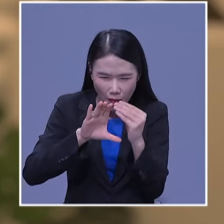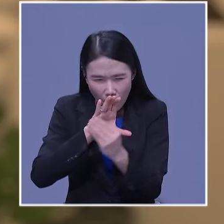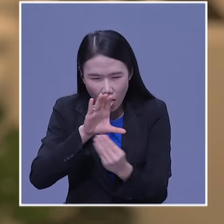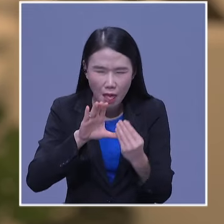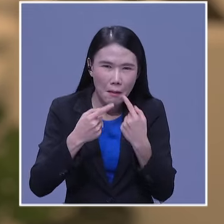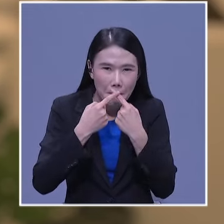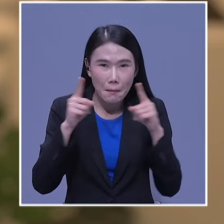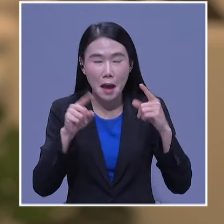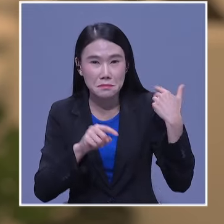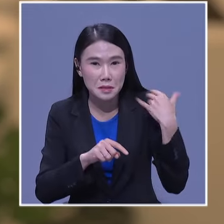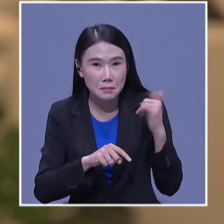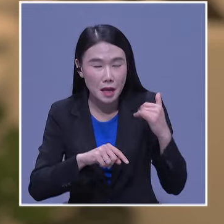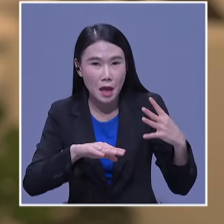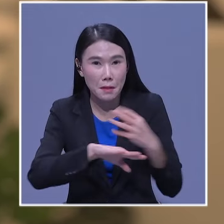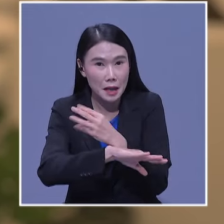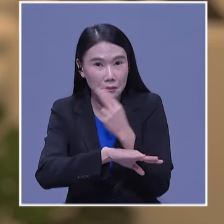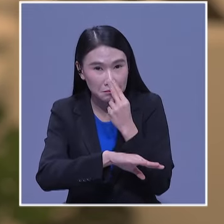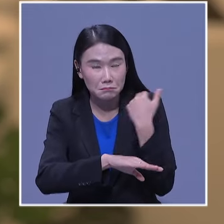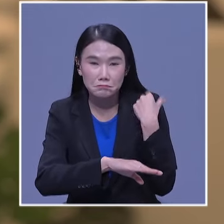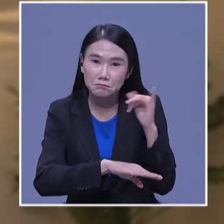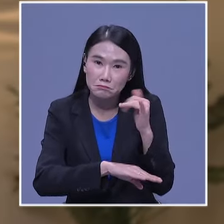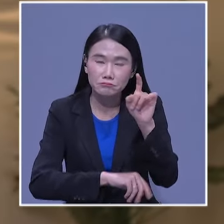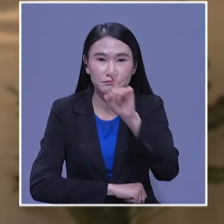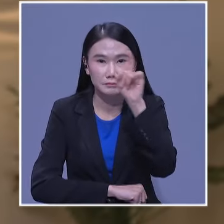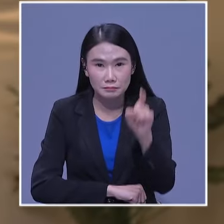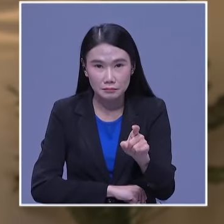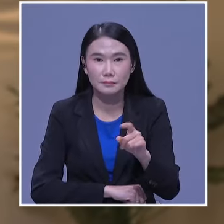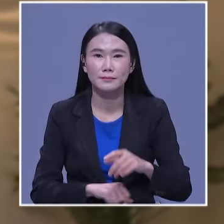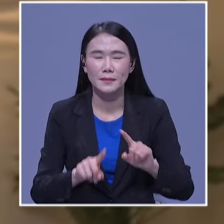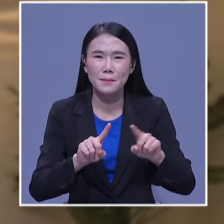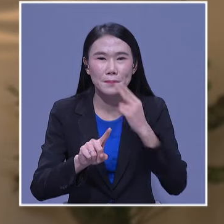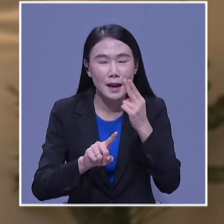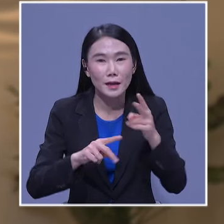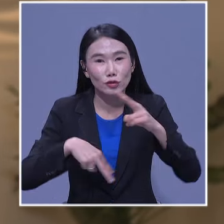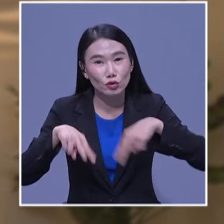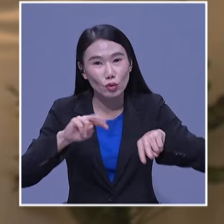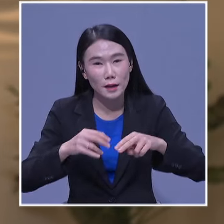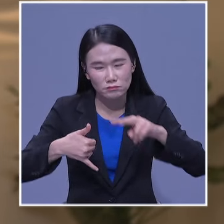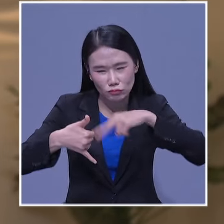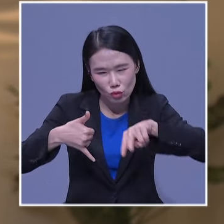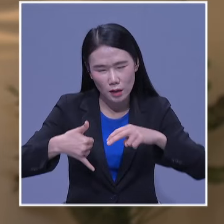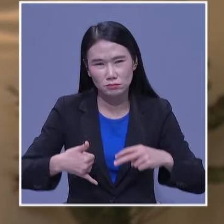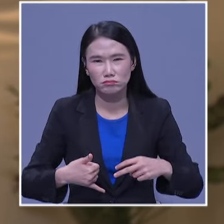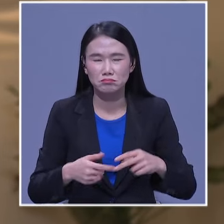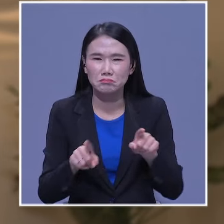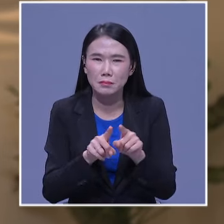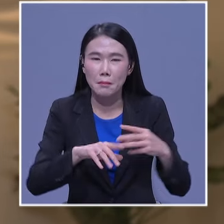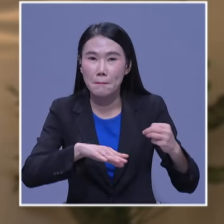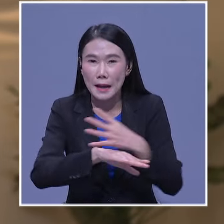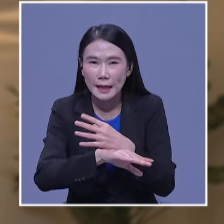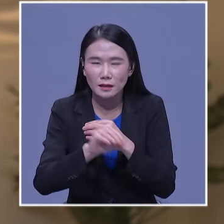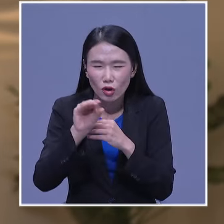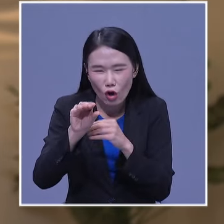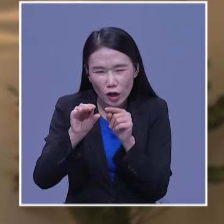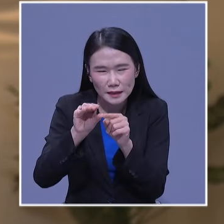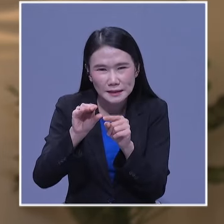มีโอกาสที่จะเป็นมะเร็งในอนาคตเนี่ยเกิดขึ้นหรือไม่รวมถึงเป็นการตรวจเพื่อค้นหามะเร็งก้อนมะเร็